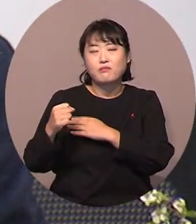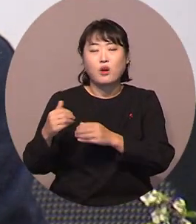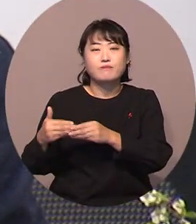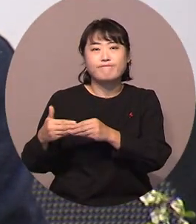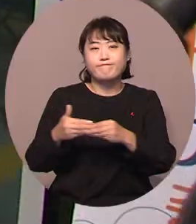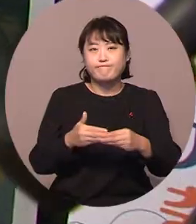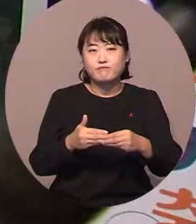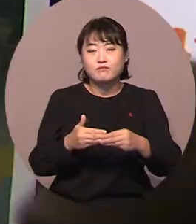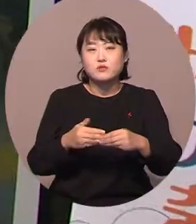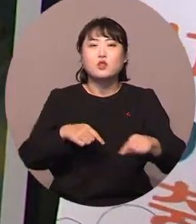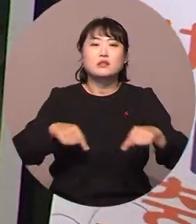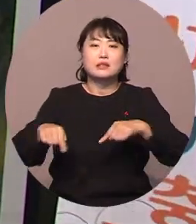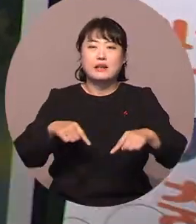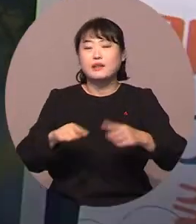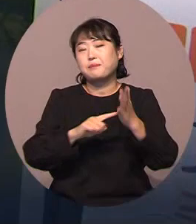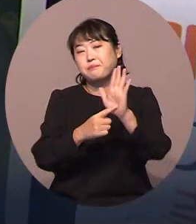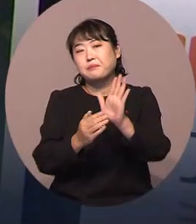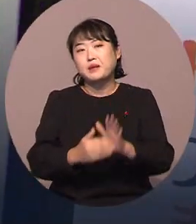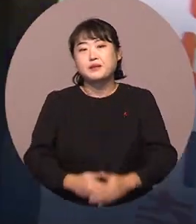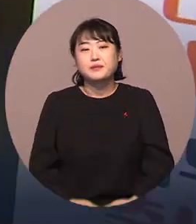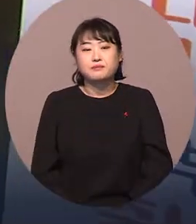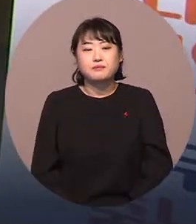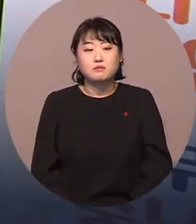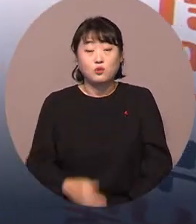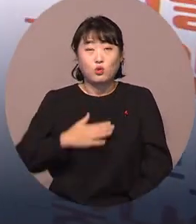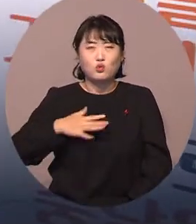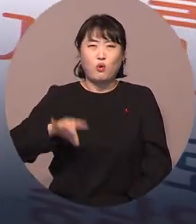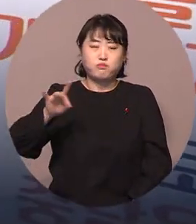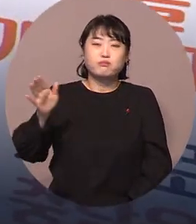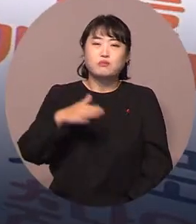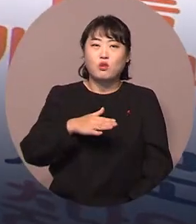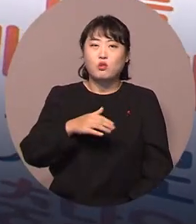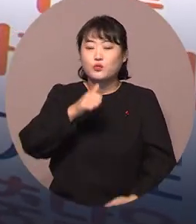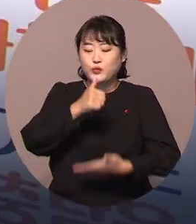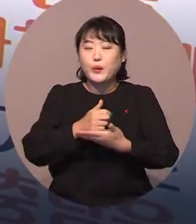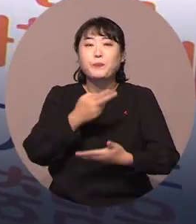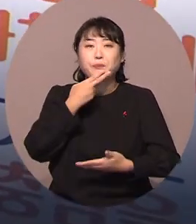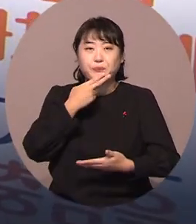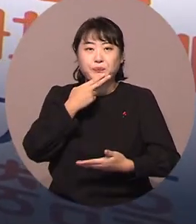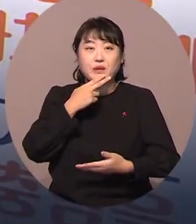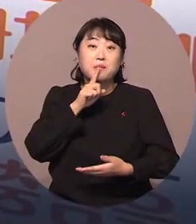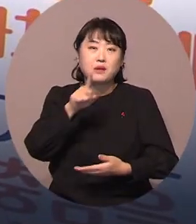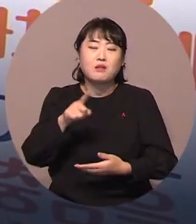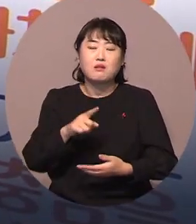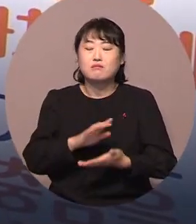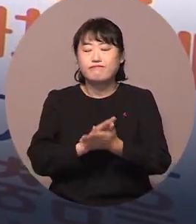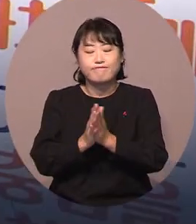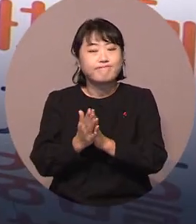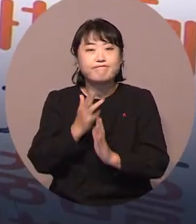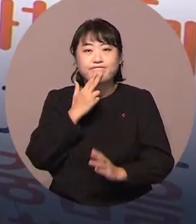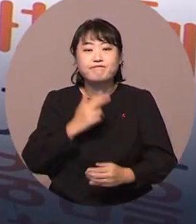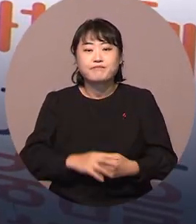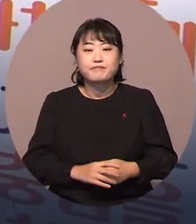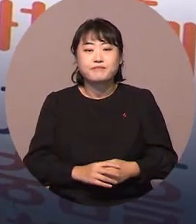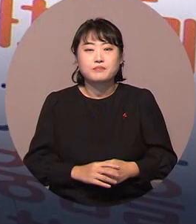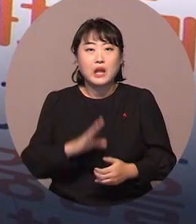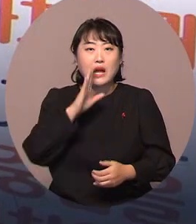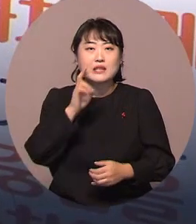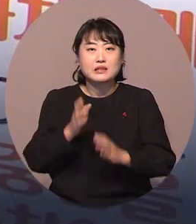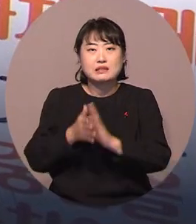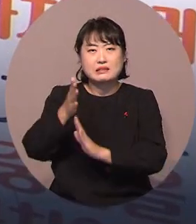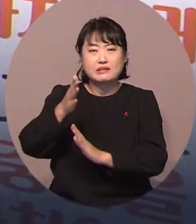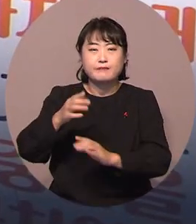밝혔습니다 전 처음부터 무죄를 주장했고 그 사실에는 변함이 없습니다 앞으로 아산